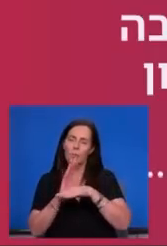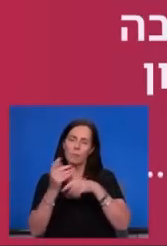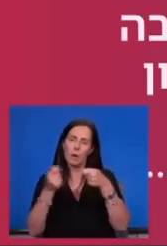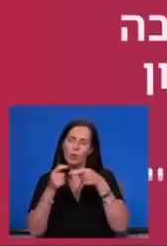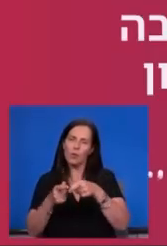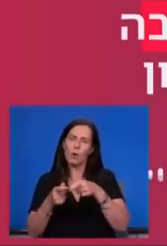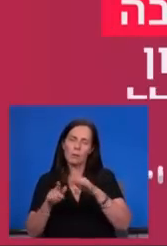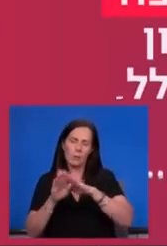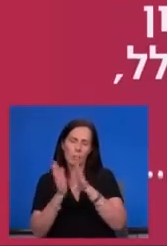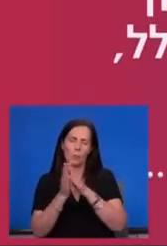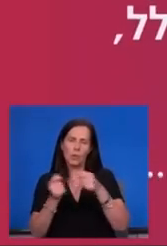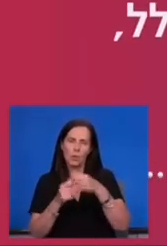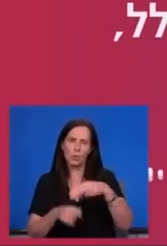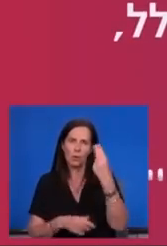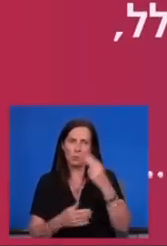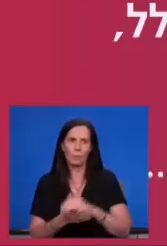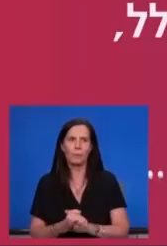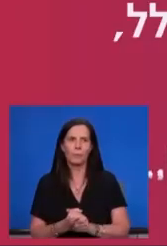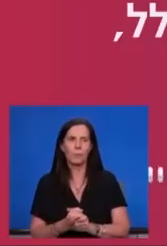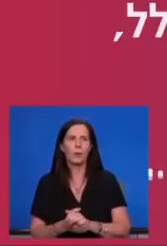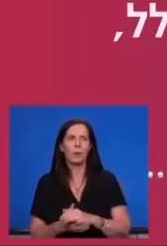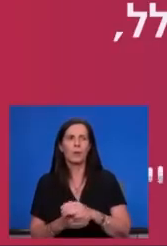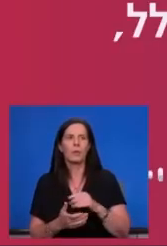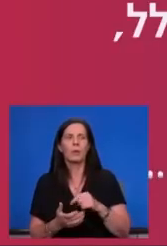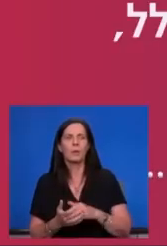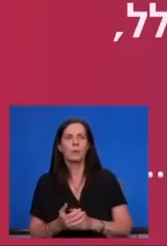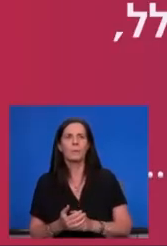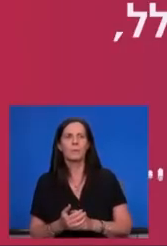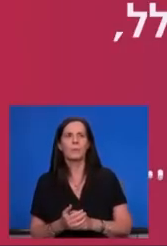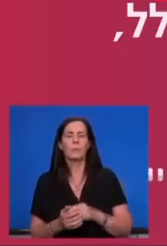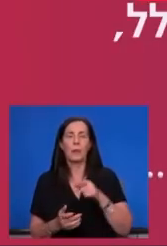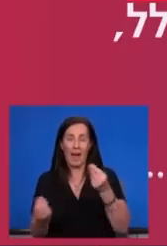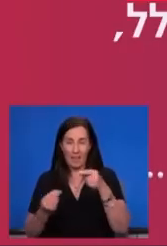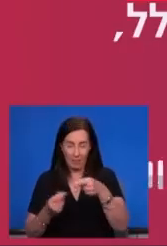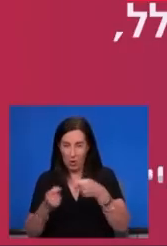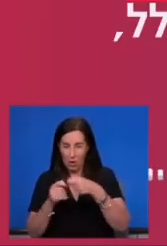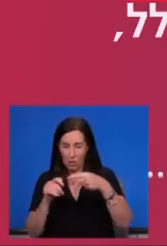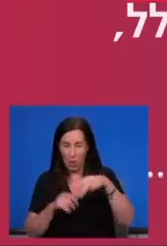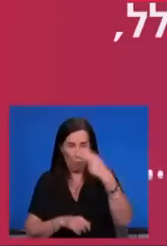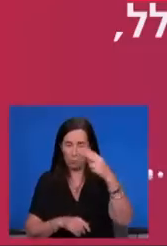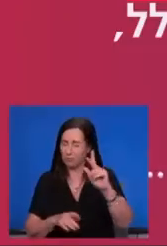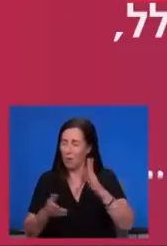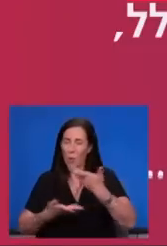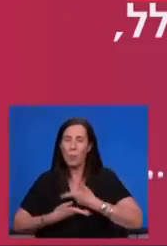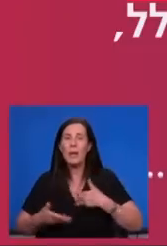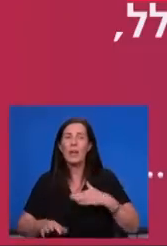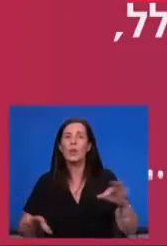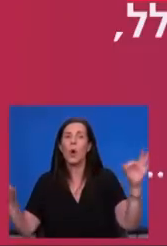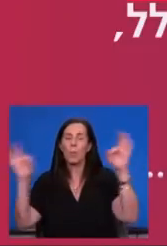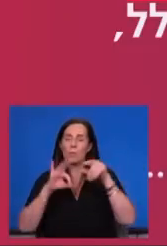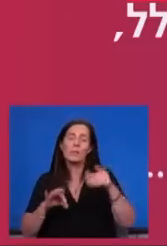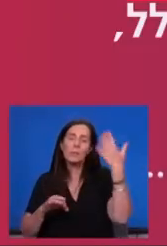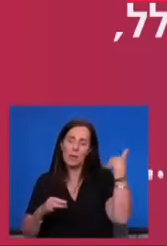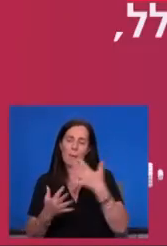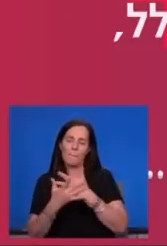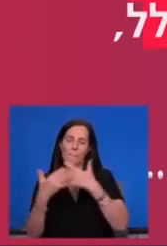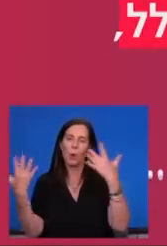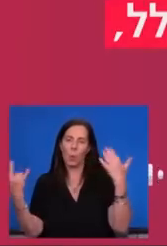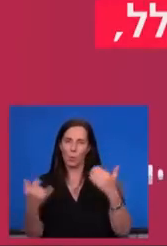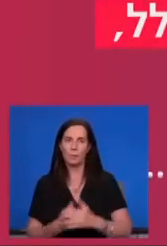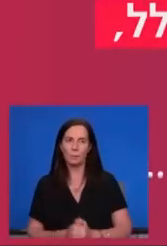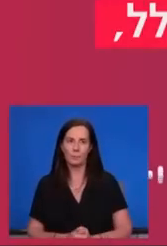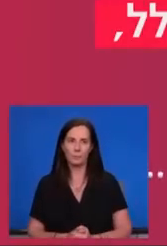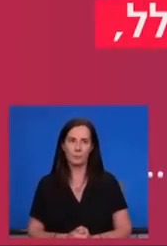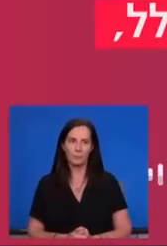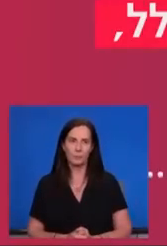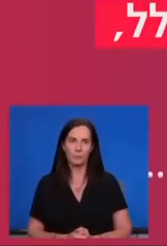القائم العربي الموحد منعت الكثير من القرارات والسياسات والقوانين في اتجاه في هذا الاتجاه المرفوض علينا